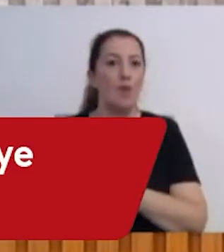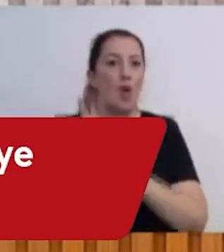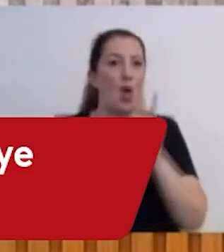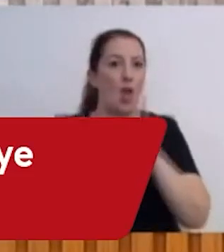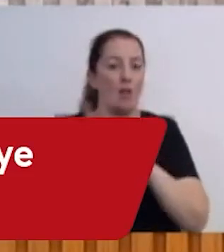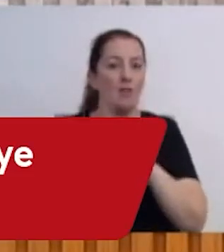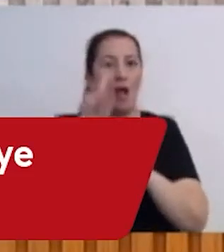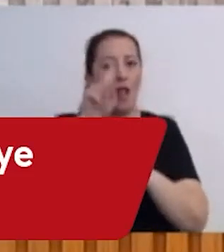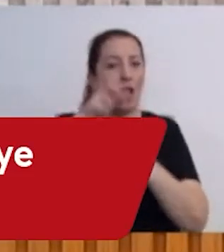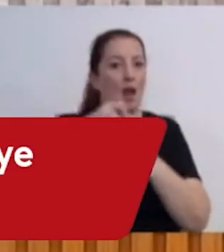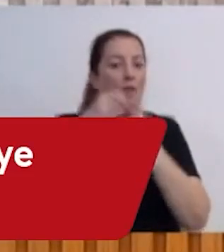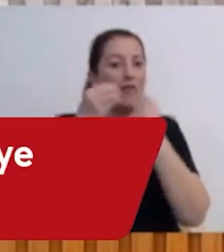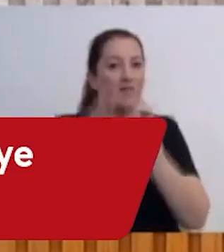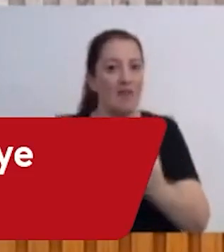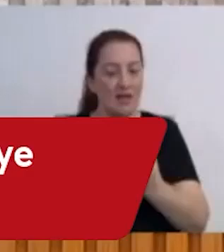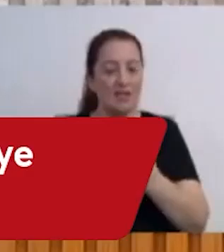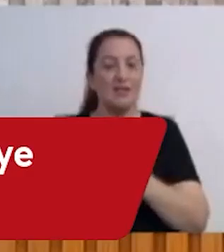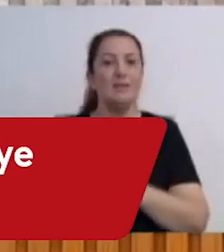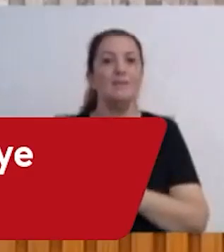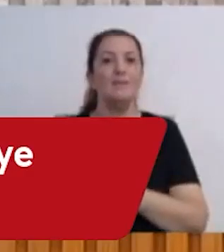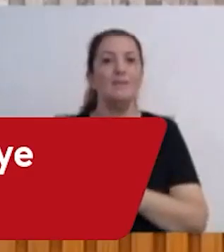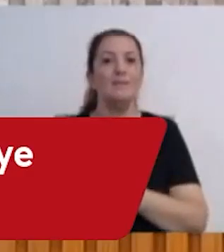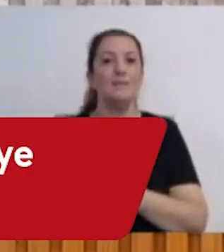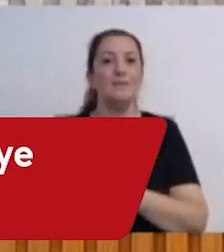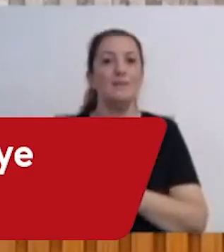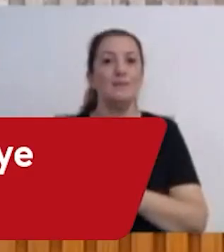Ölülerimize Allah'tan rahmet diliyorum.